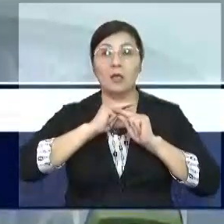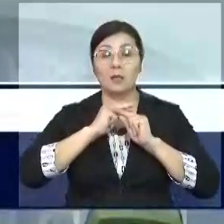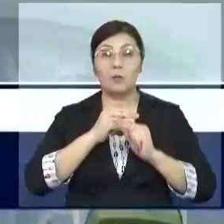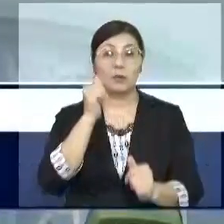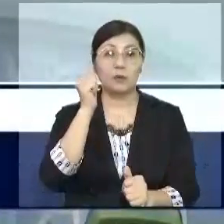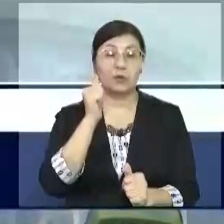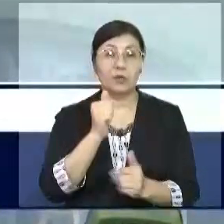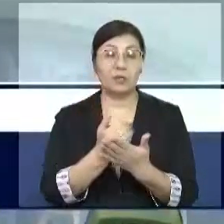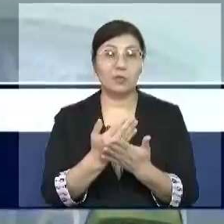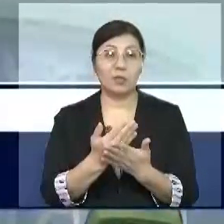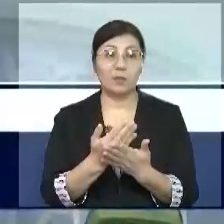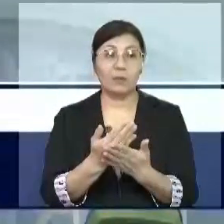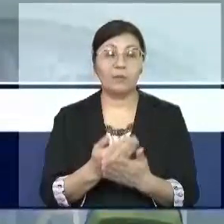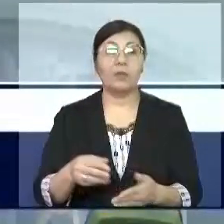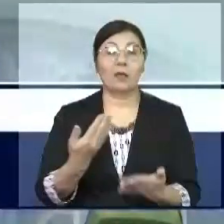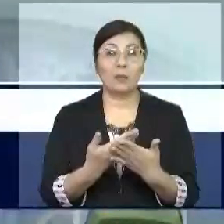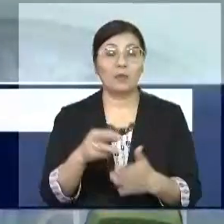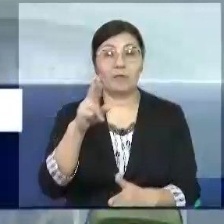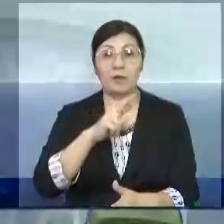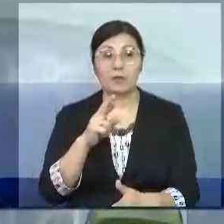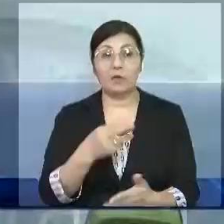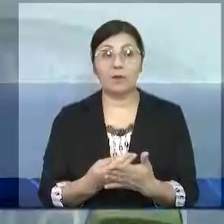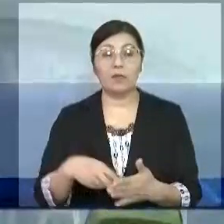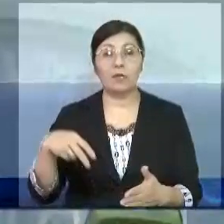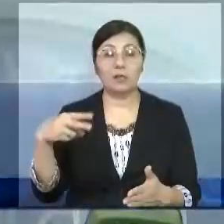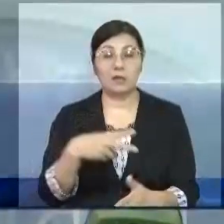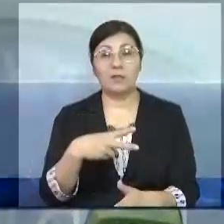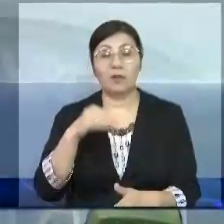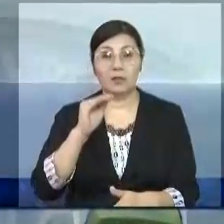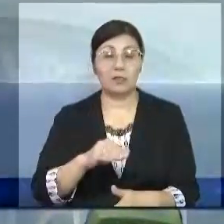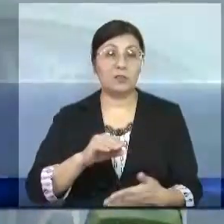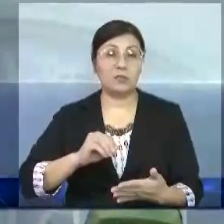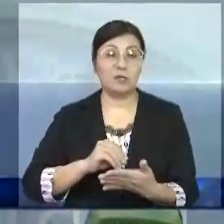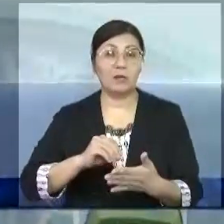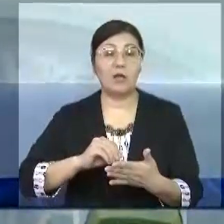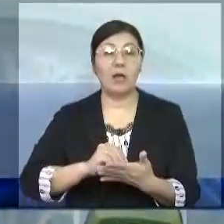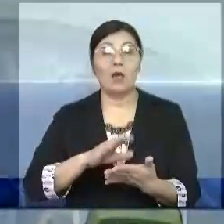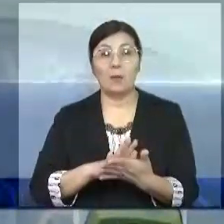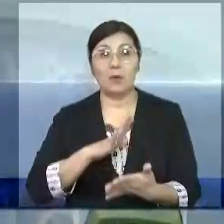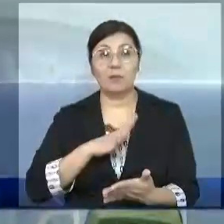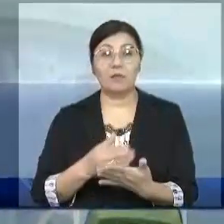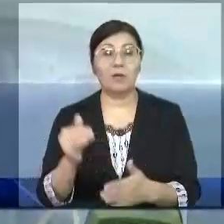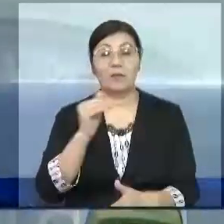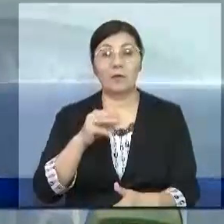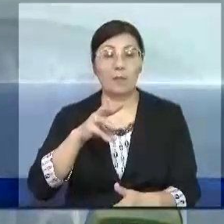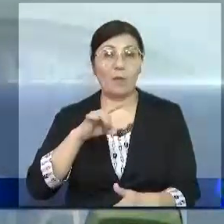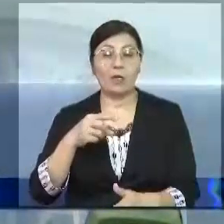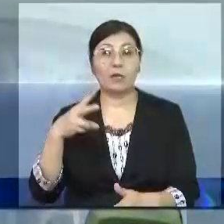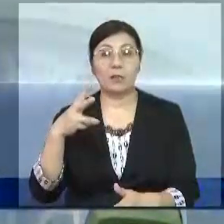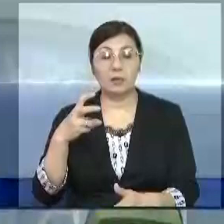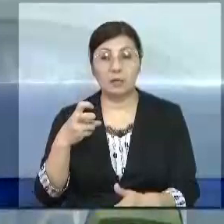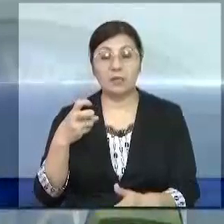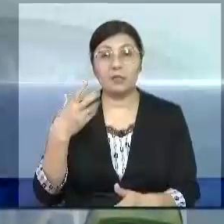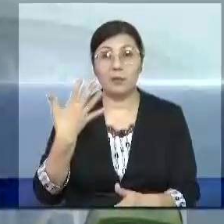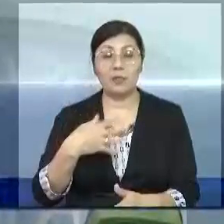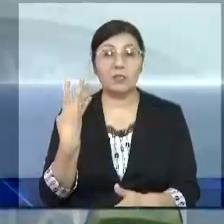снижение. Если в январе было зарегистрировано 2592 случая, то в феврале уже 757 случаев. В марте 354